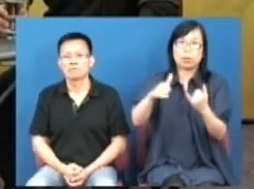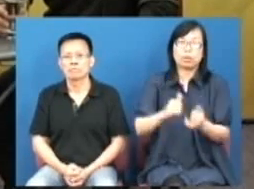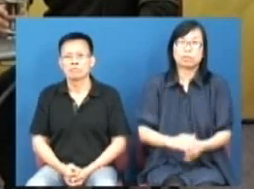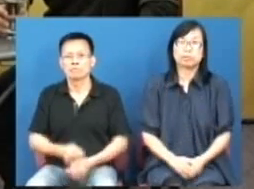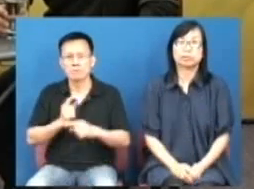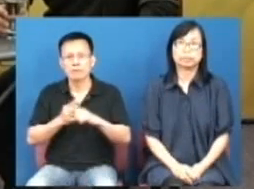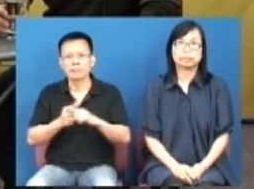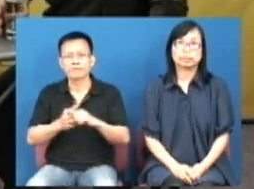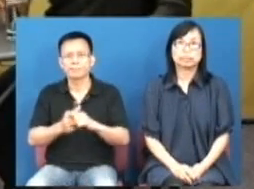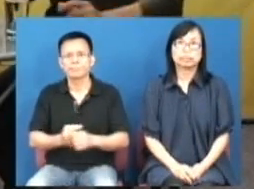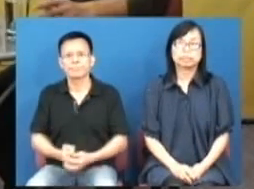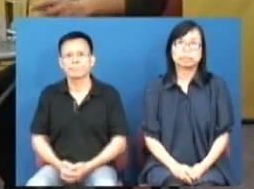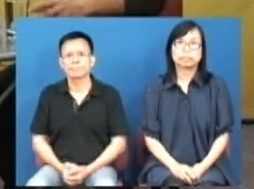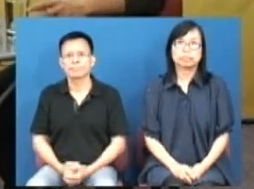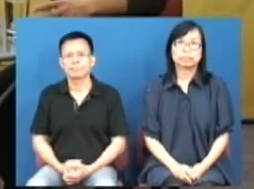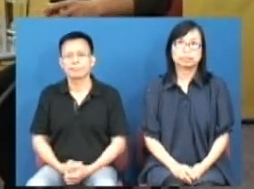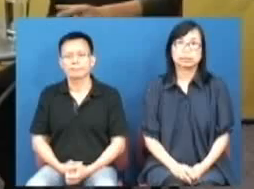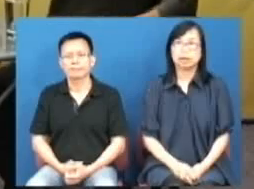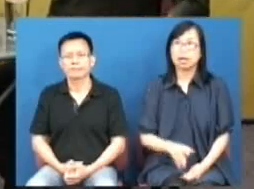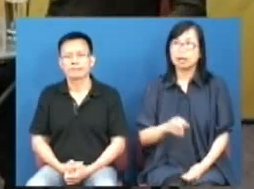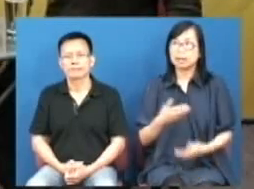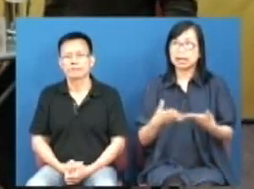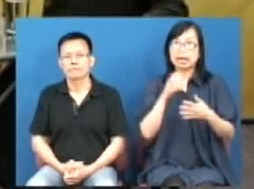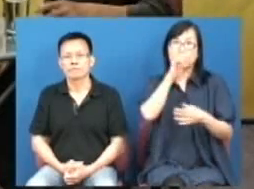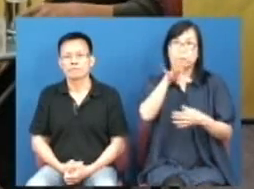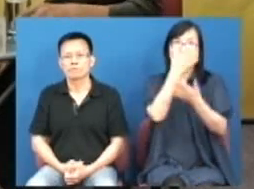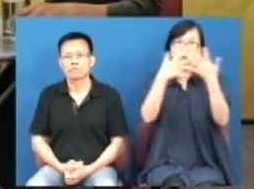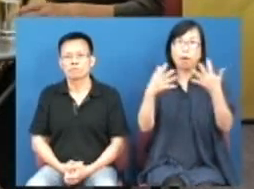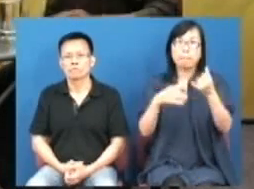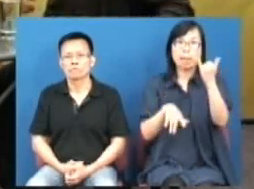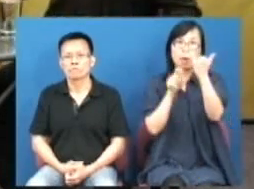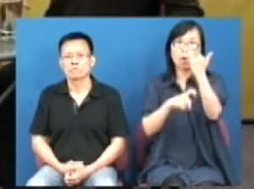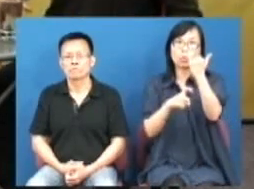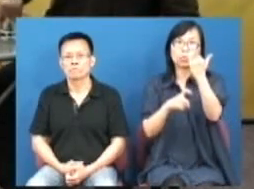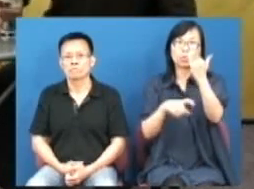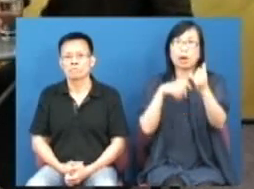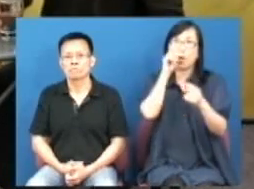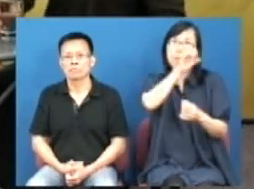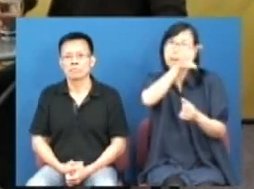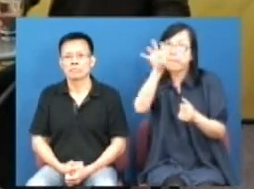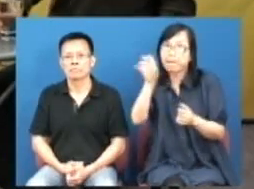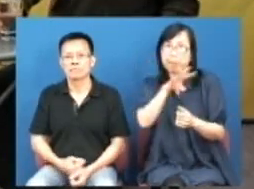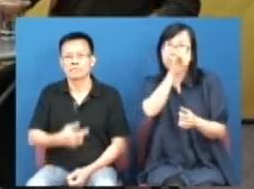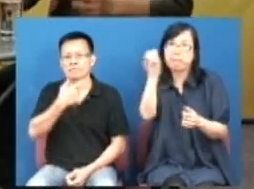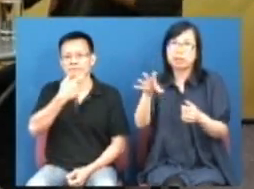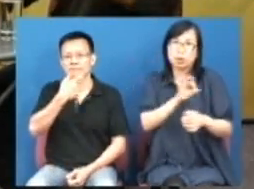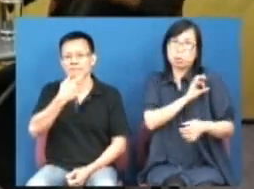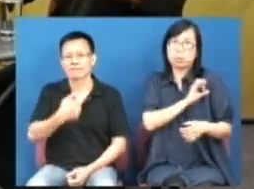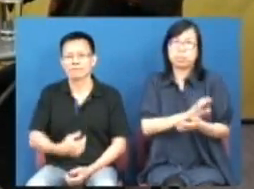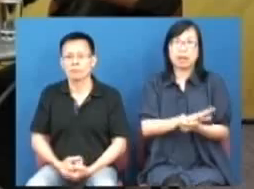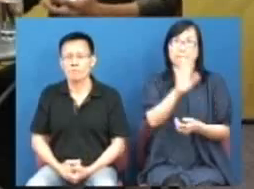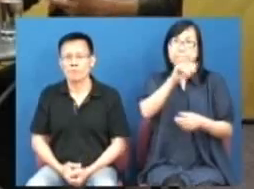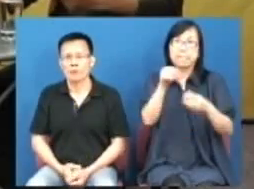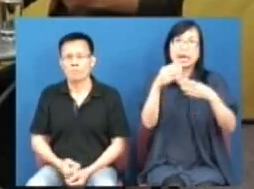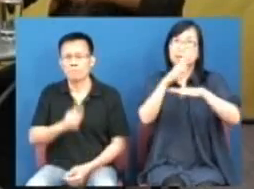然啦。 而家話咗呼籲緊啲網民咧，6月9號去逼爆嗰個嘅諮詢會啦。即係唔係淨即係問題唔係淨係